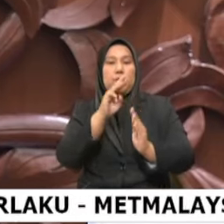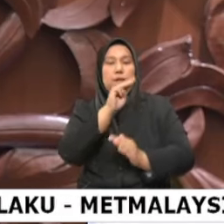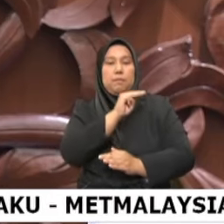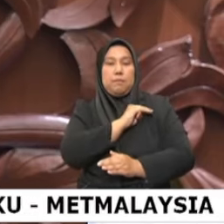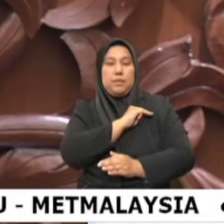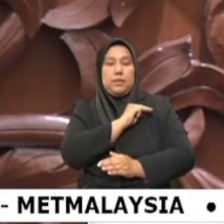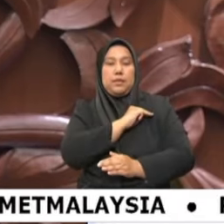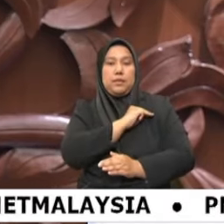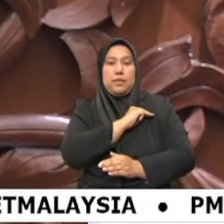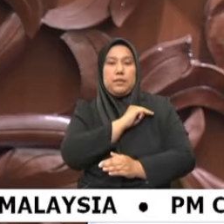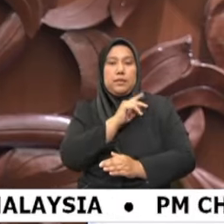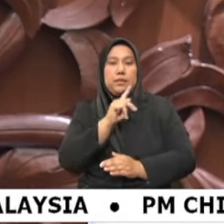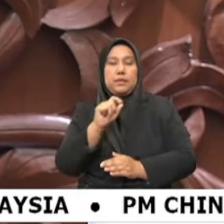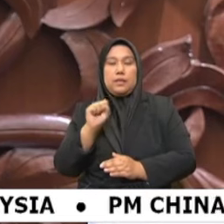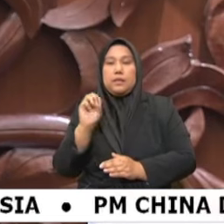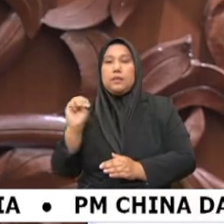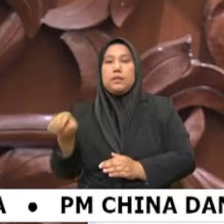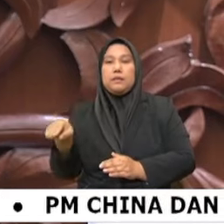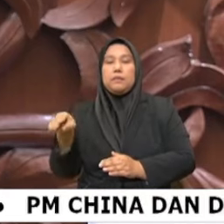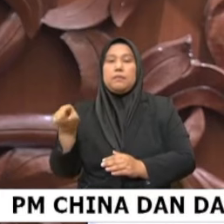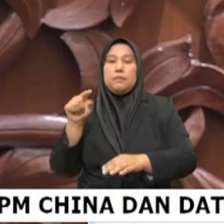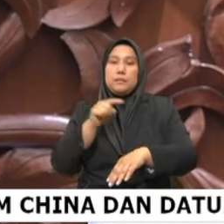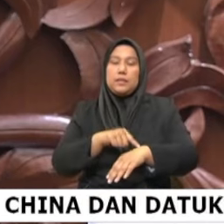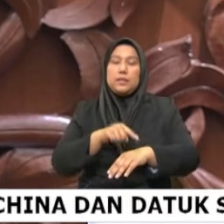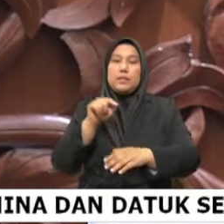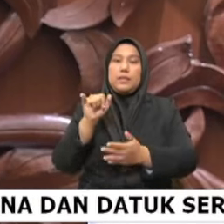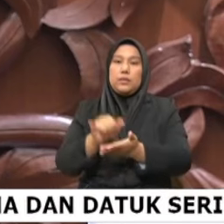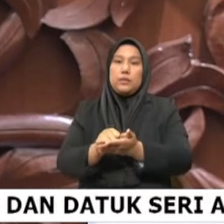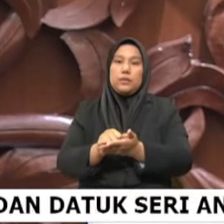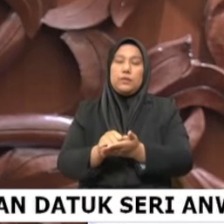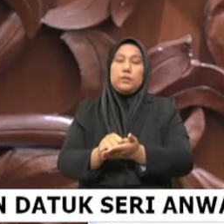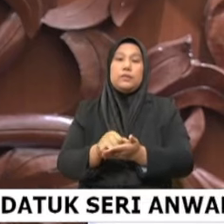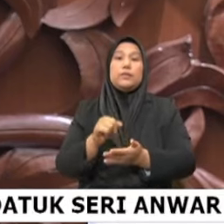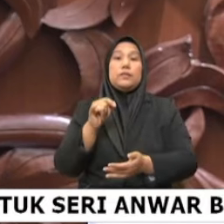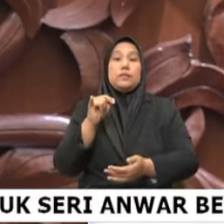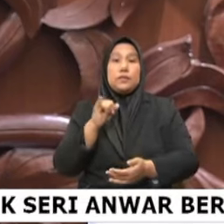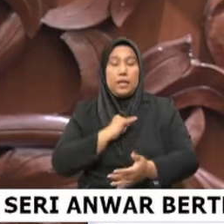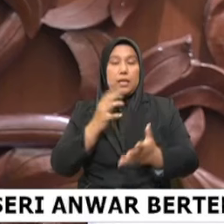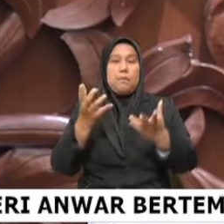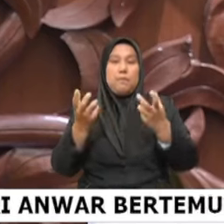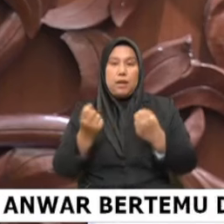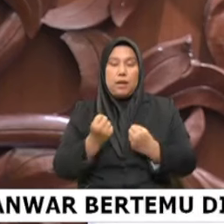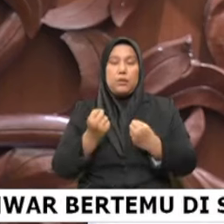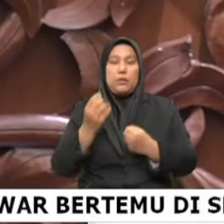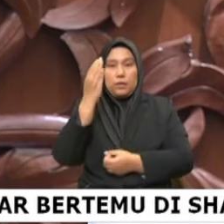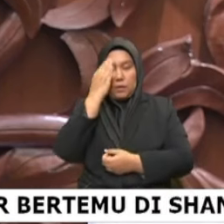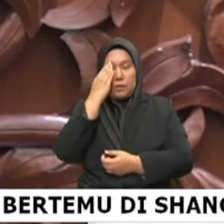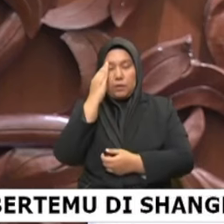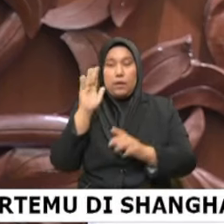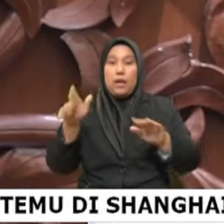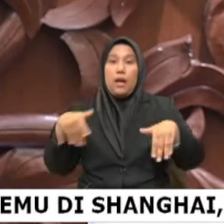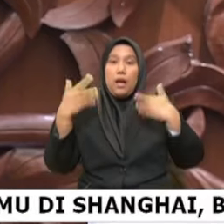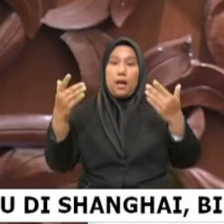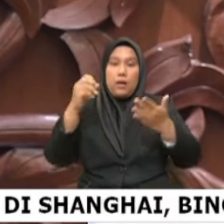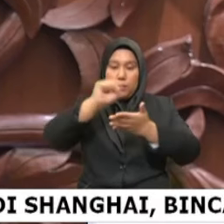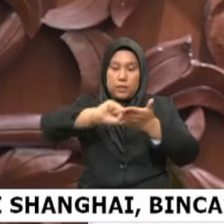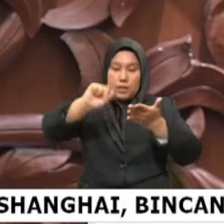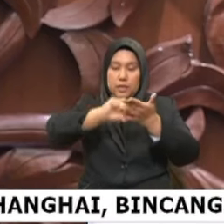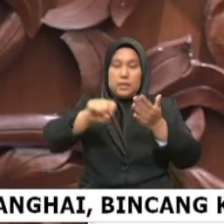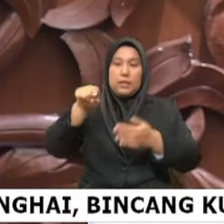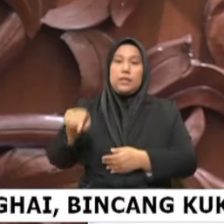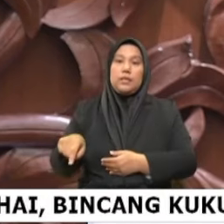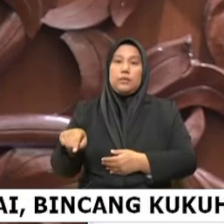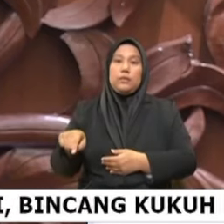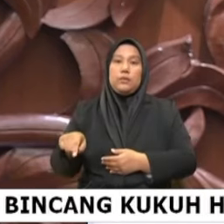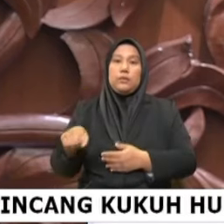ketika itu. Jadi saya nak tahulah, itu saya kata saya nak tahu sekat mana siasatan itu dan dah